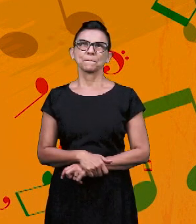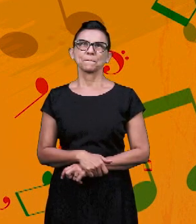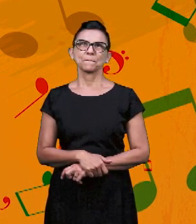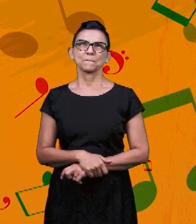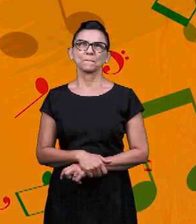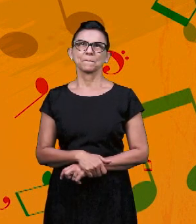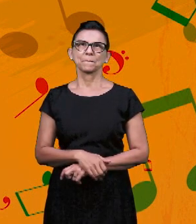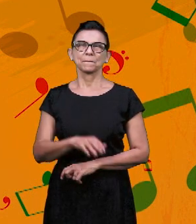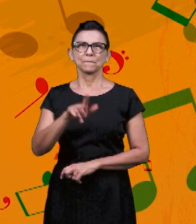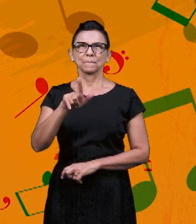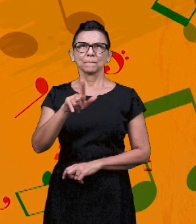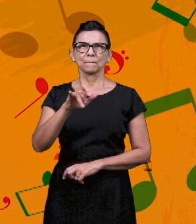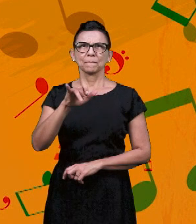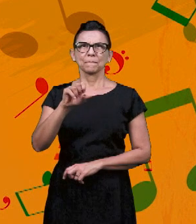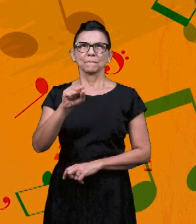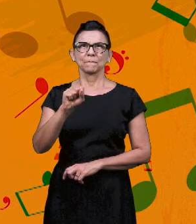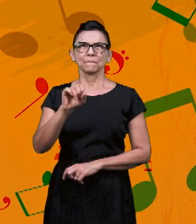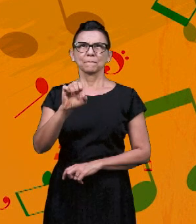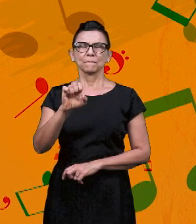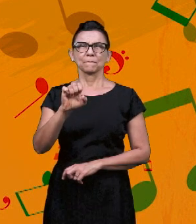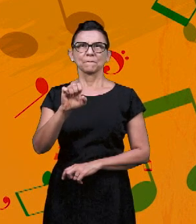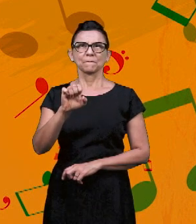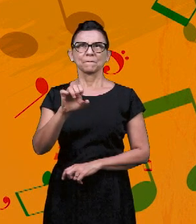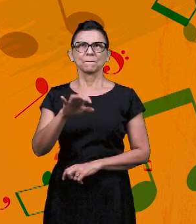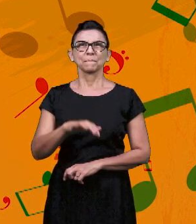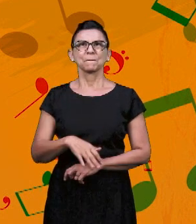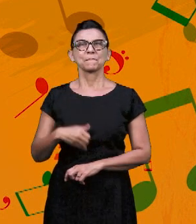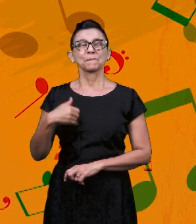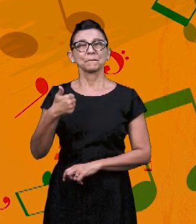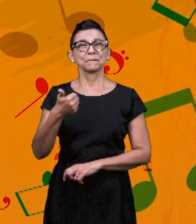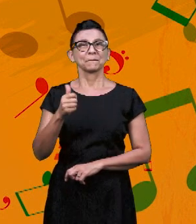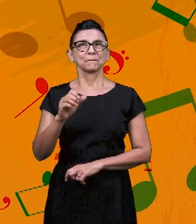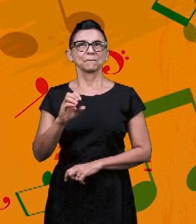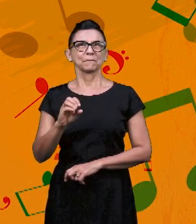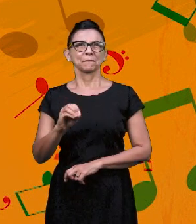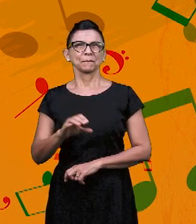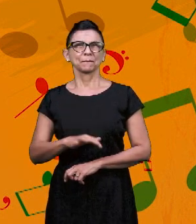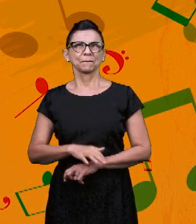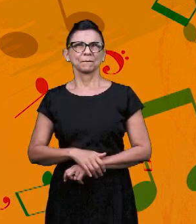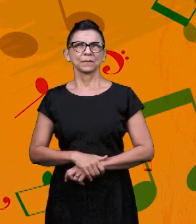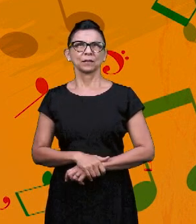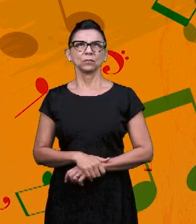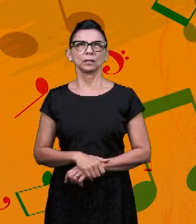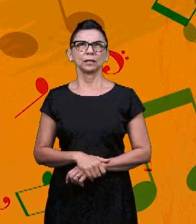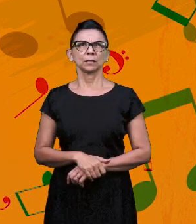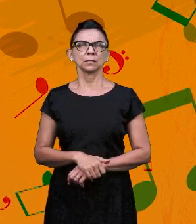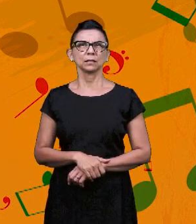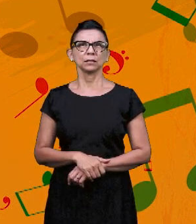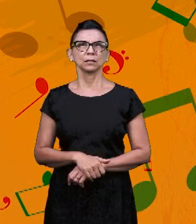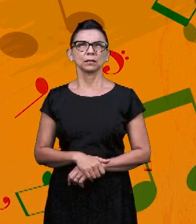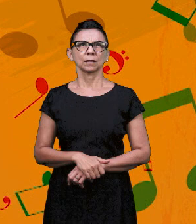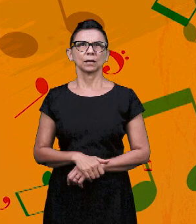Lies Esther, de Dizon, Balcarce, Argentina. Arce, Argentina.